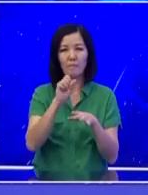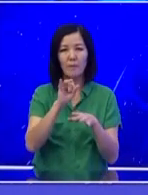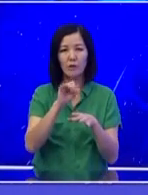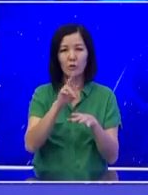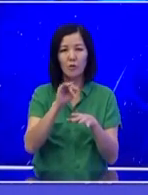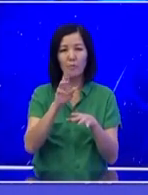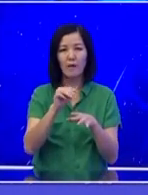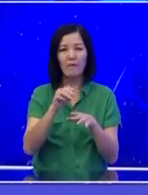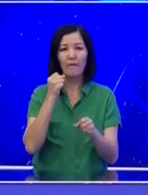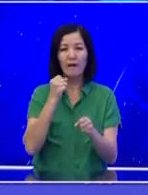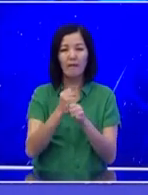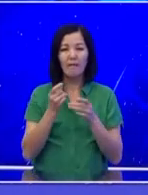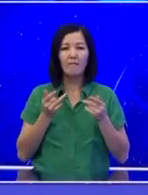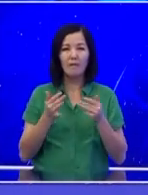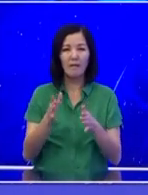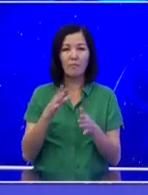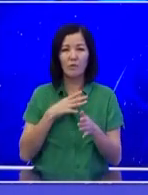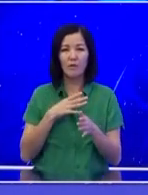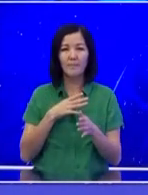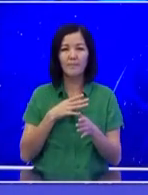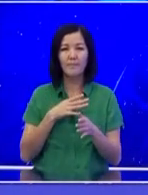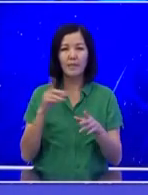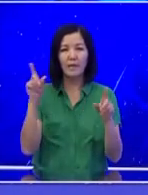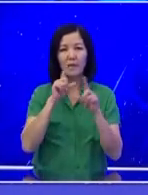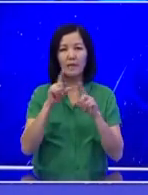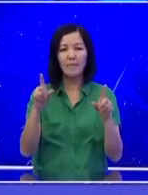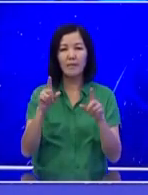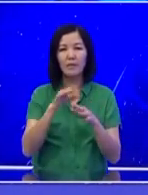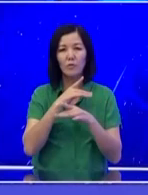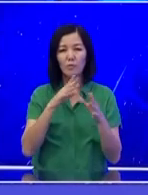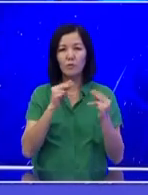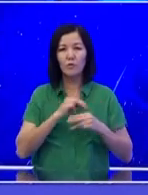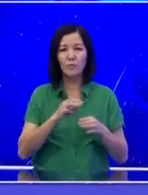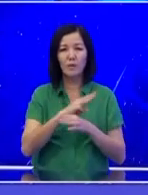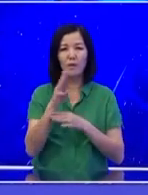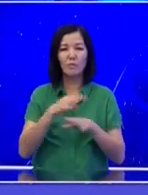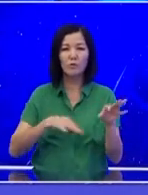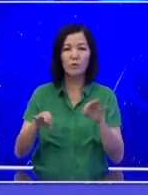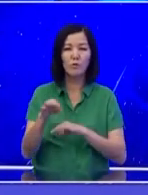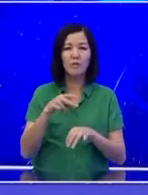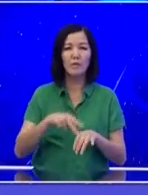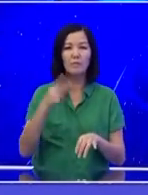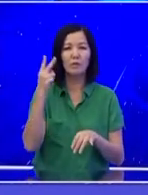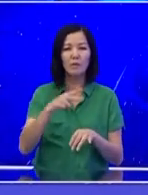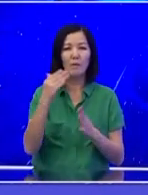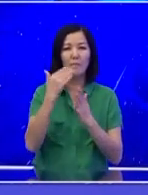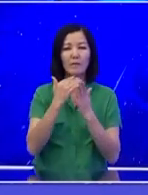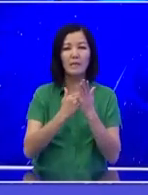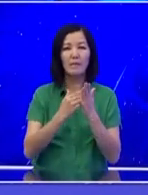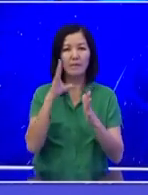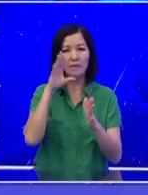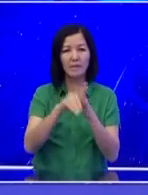Байтыржан Байжұманов осындай қатаң талап қойды. Ғимараттардың дені жұмыспен қамтудың жол картасы 2020 бағдарламасына